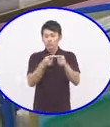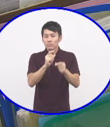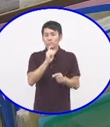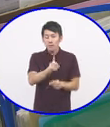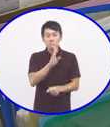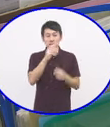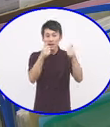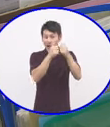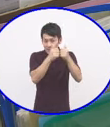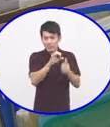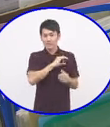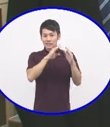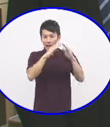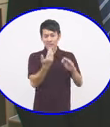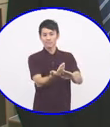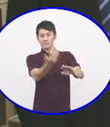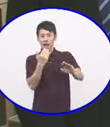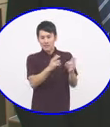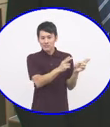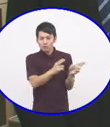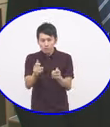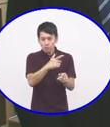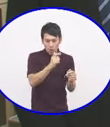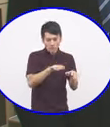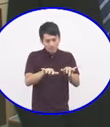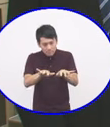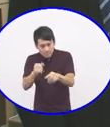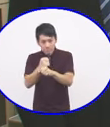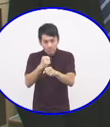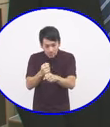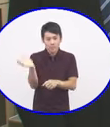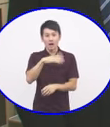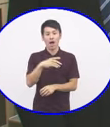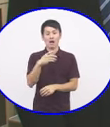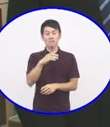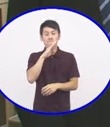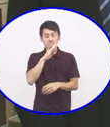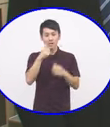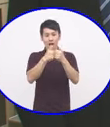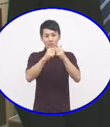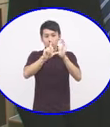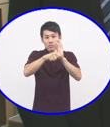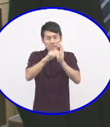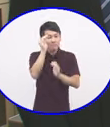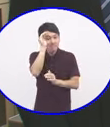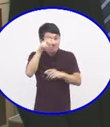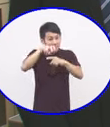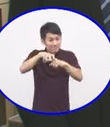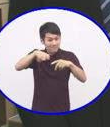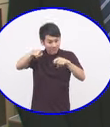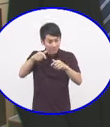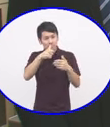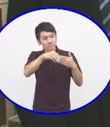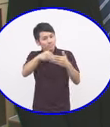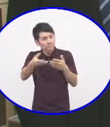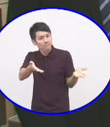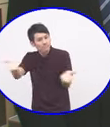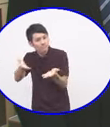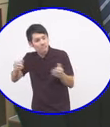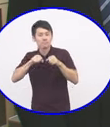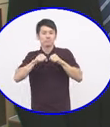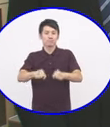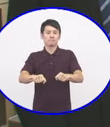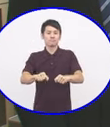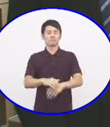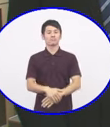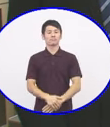的には本会議や委員会の準備を行ったり、会議の記録を作ったり、本会議の傍聴の案内などを